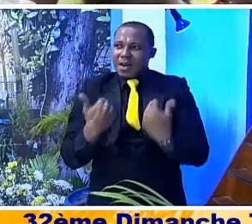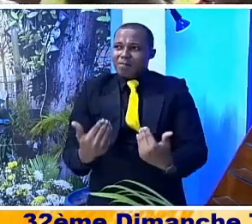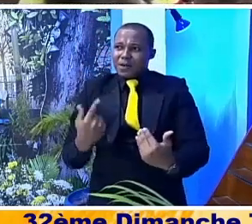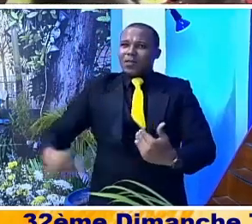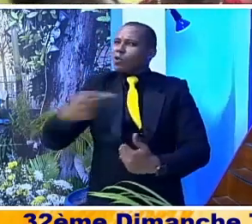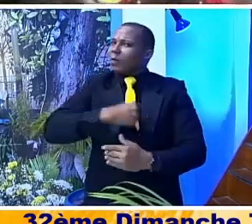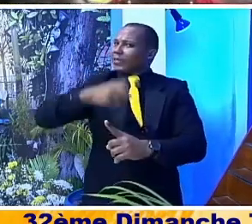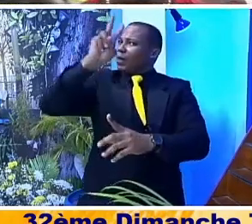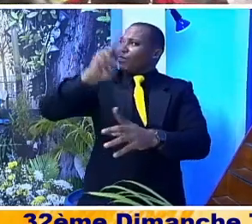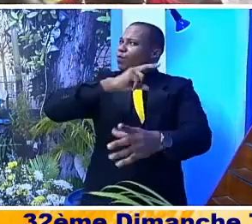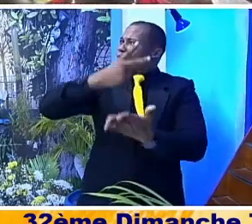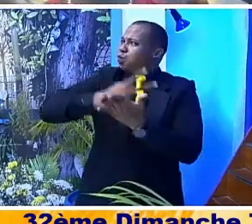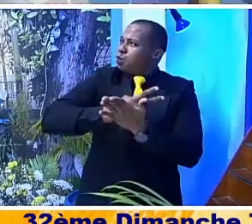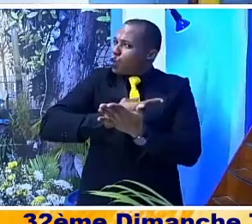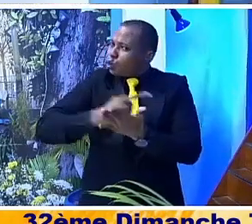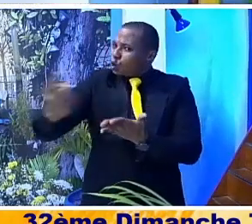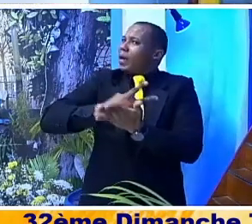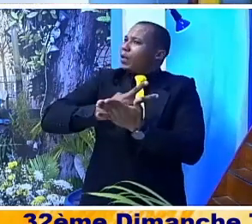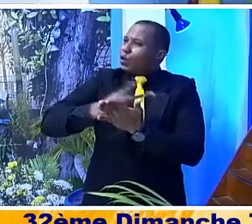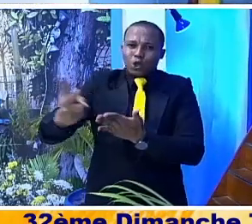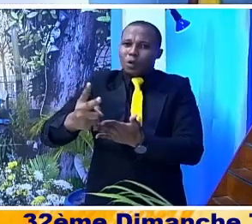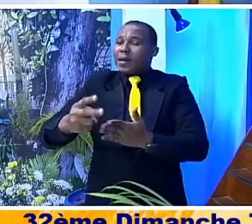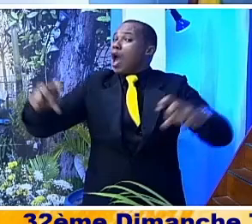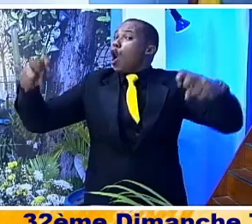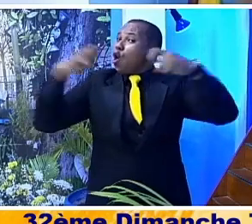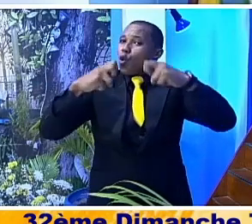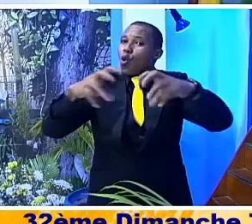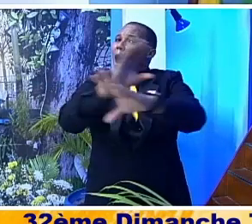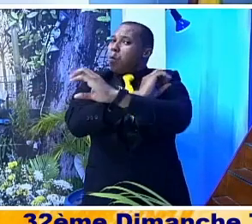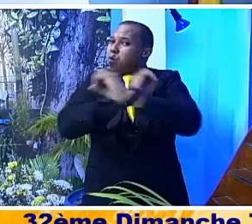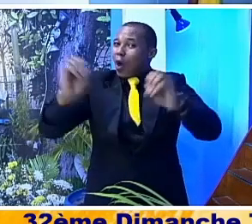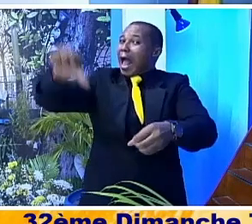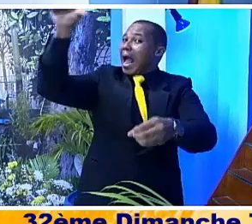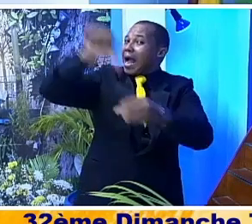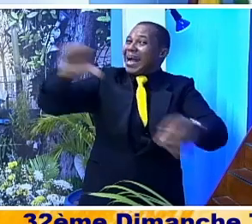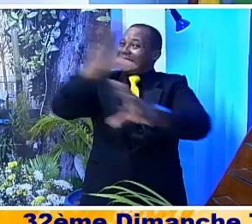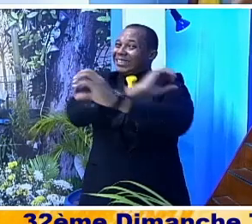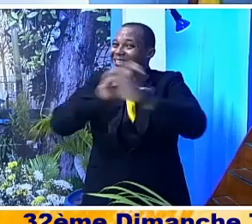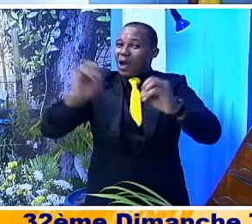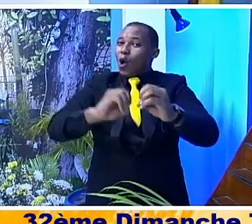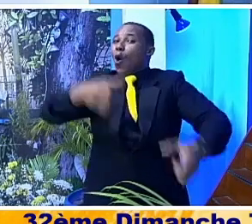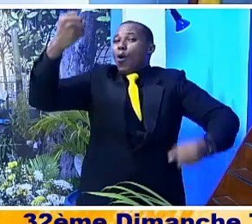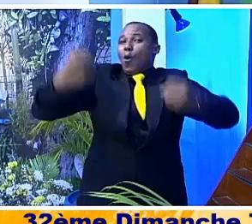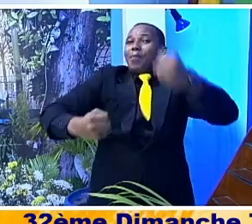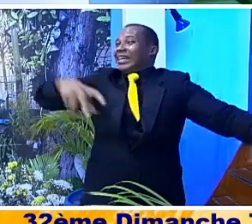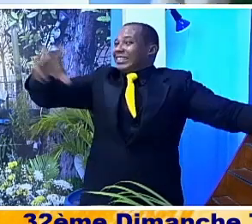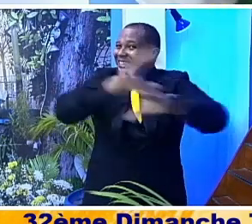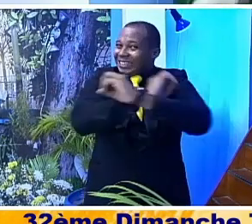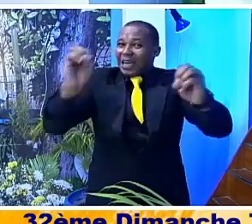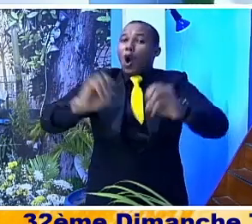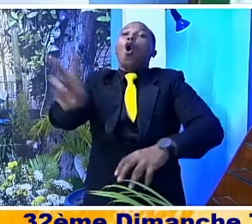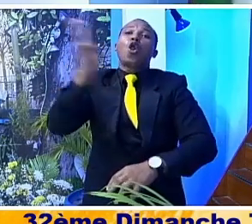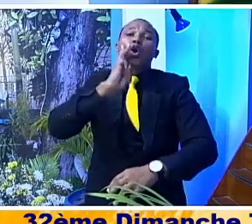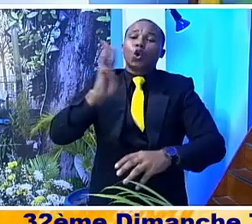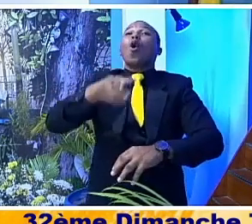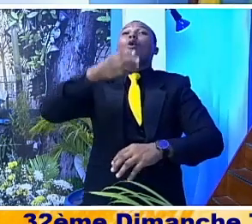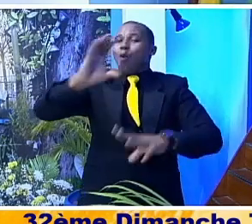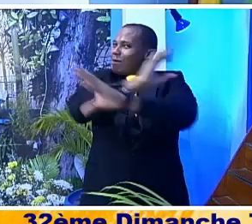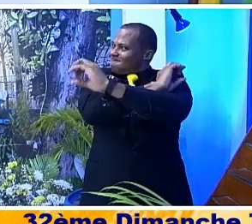nous passer deux semaines là, pas gain courant, pas gain gaz, pas gain machine, pas même gain de l'eau pour moun